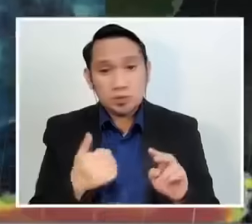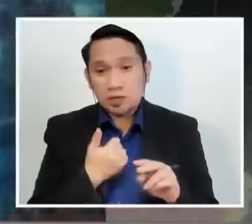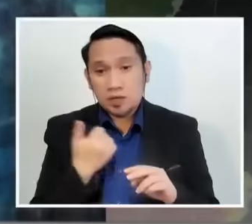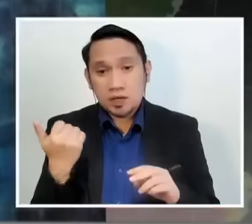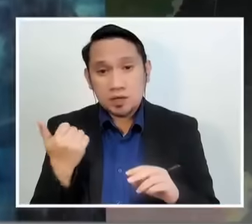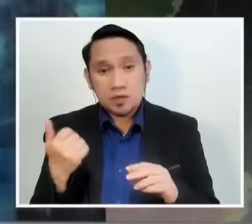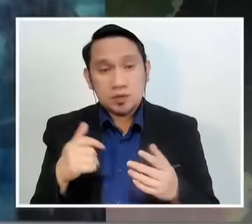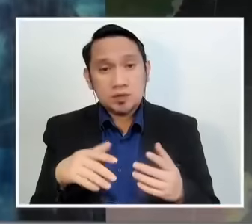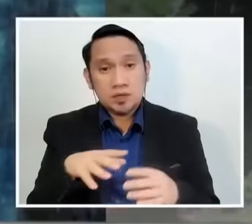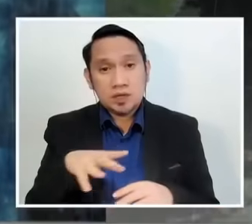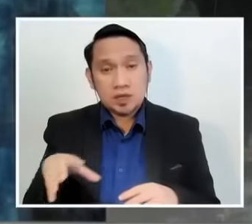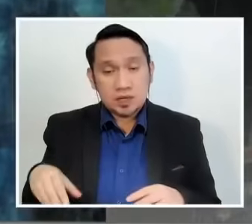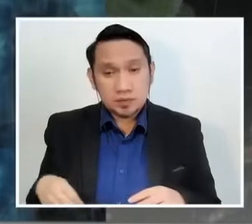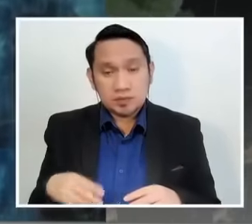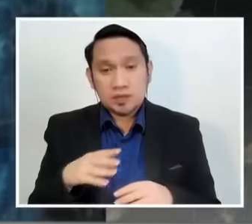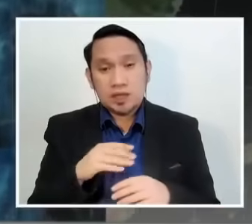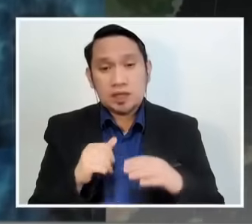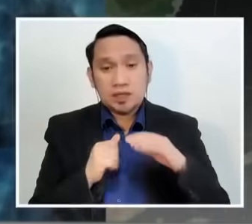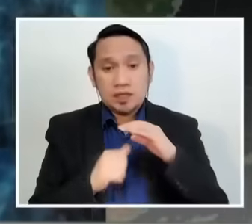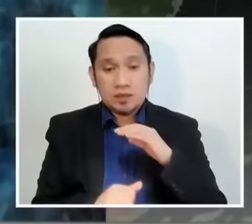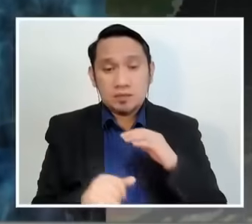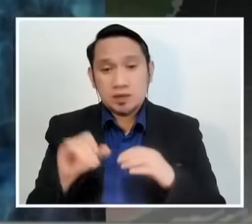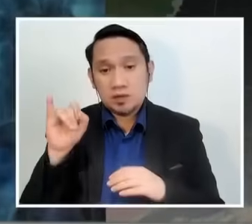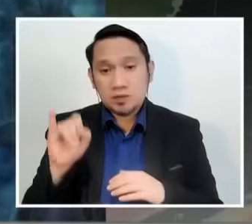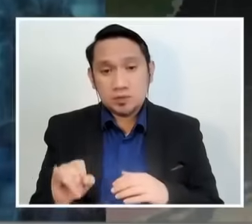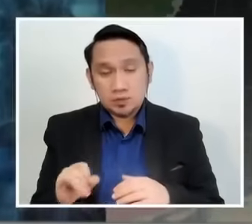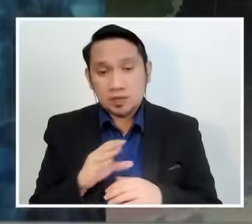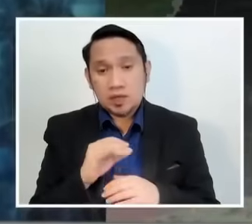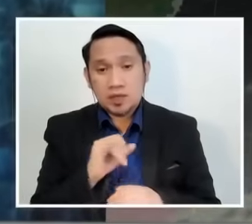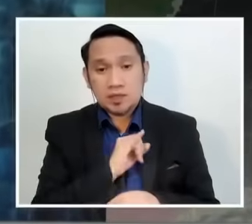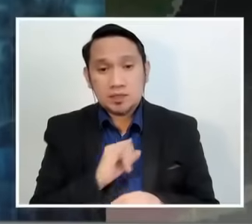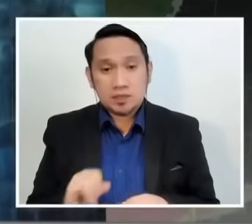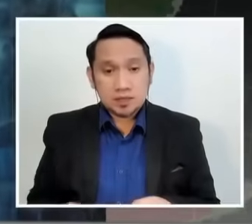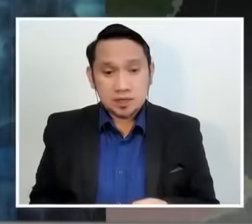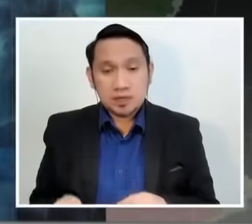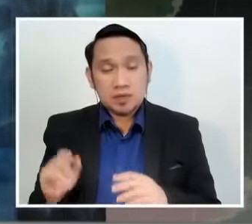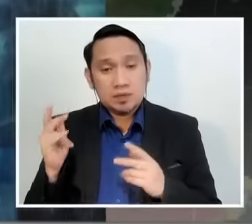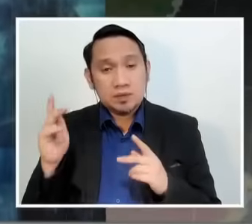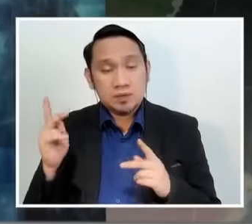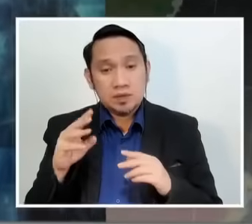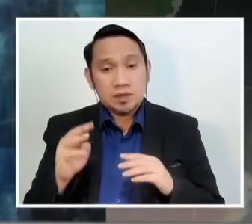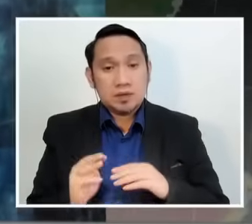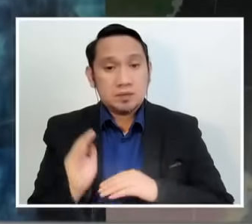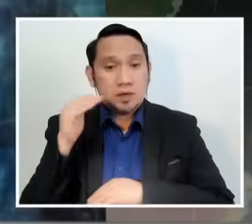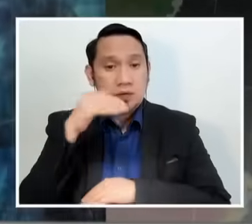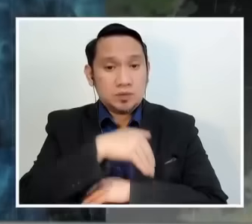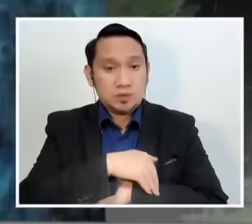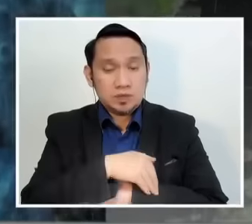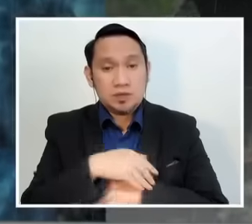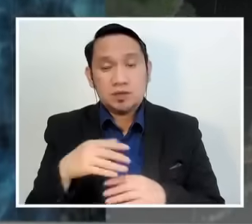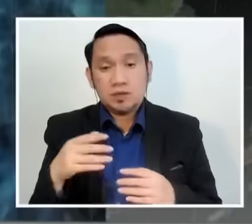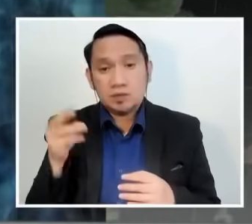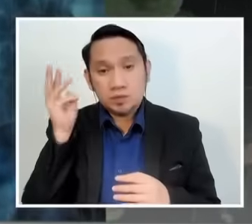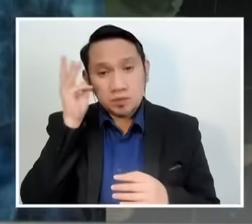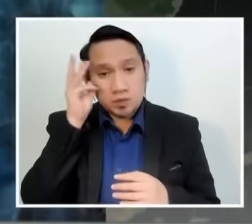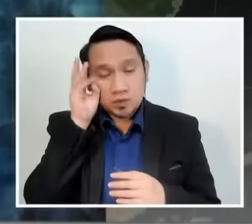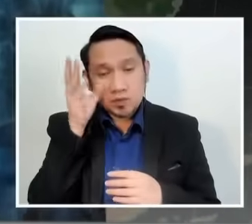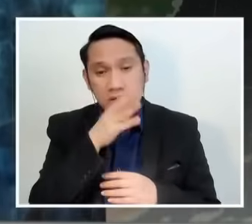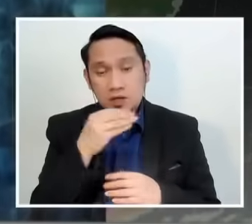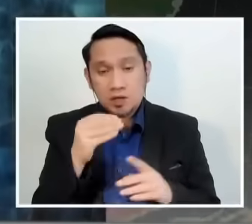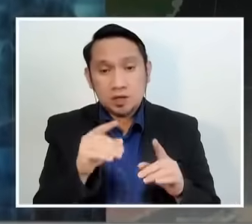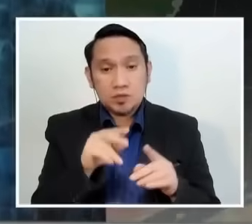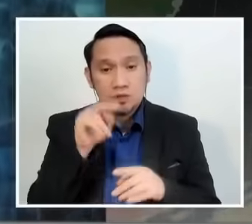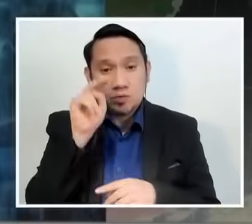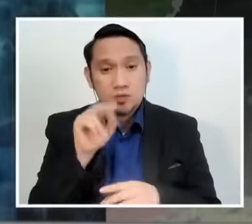ng Cagayan, Abra at Ilocos Sur, maging sa Isabela, Kalinga, Mountain Province, Ifugao, Northern and Central parts